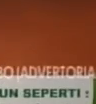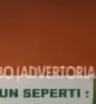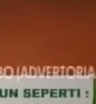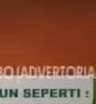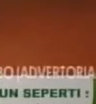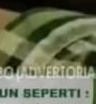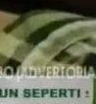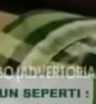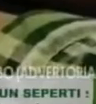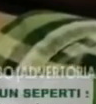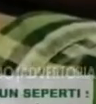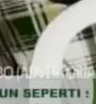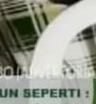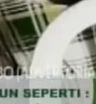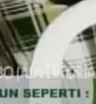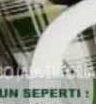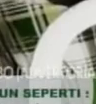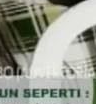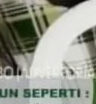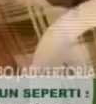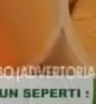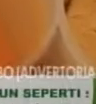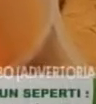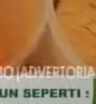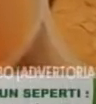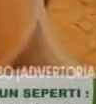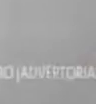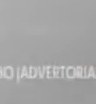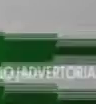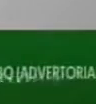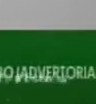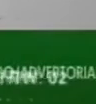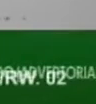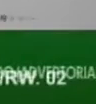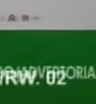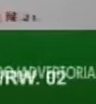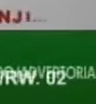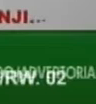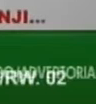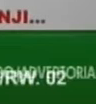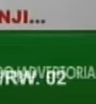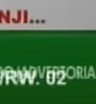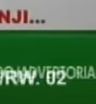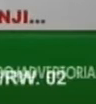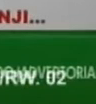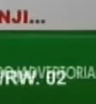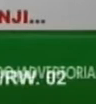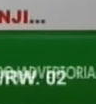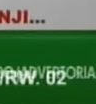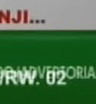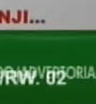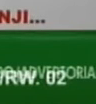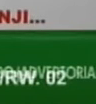janji. Kunjungi kami di pengobatan alternatif enggal dangan di Jalan Jogja Solo KM 17, Pamukti Baru